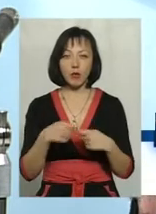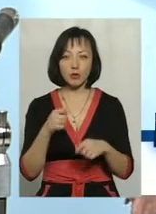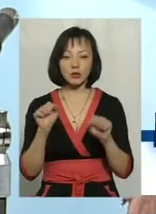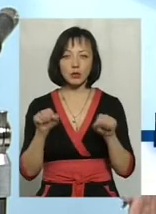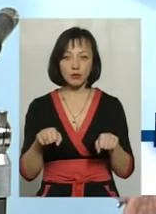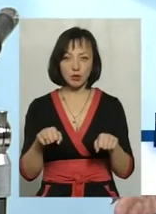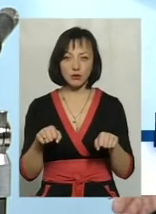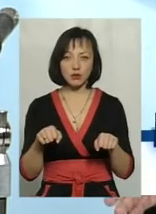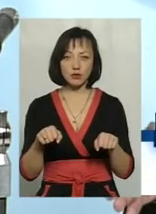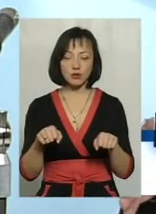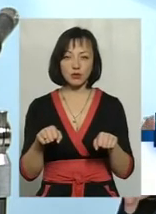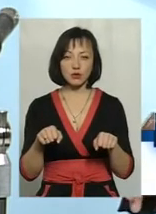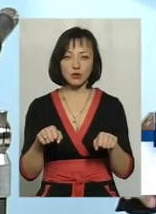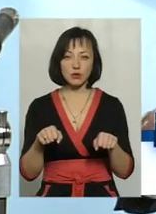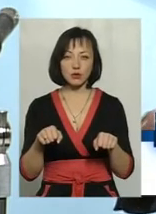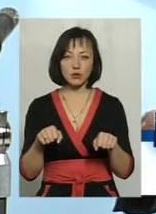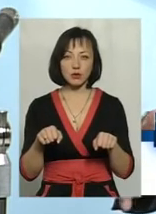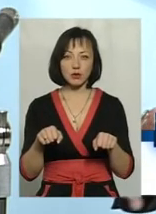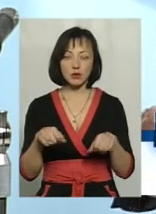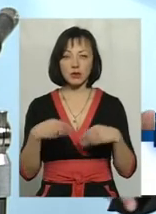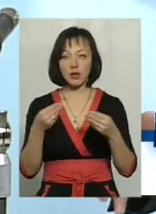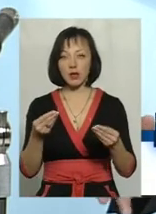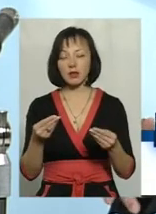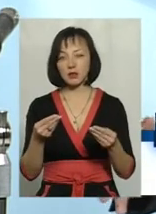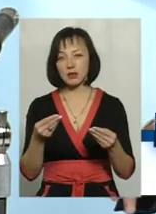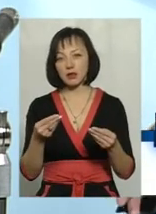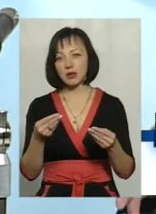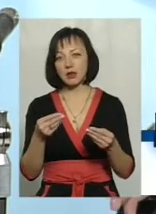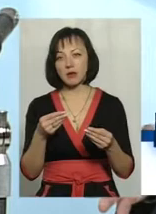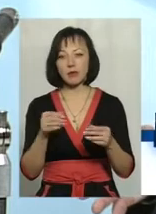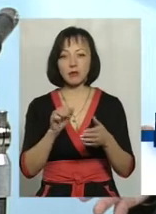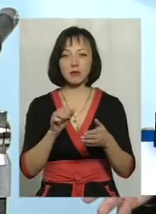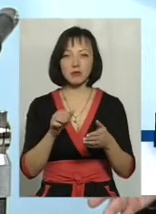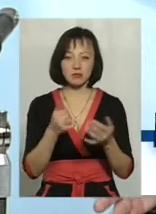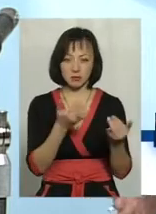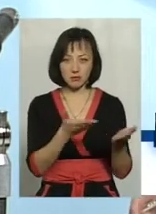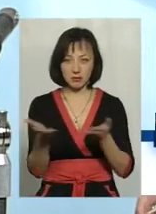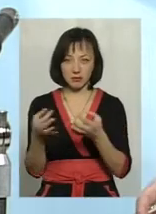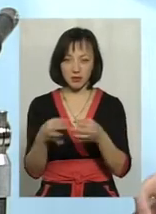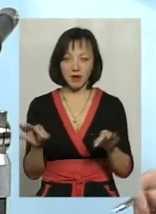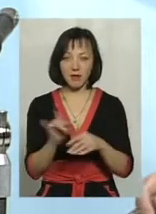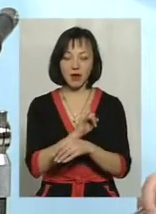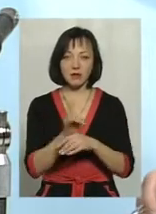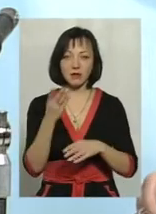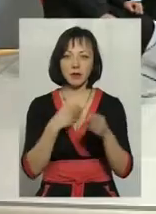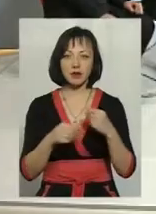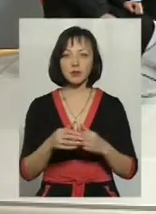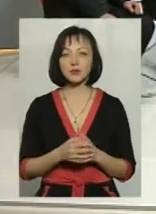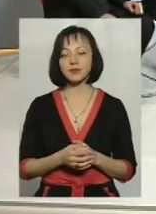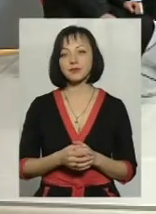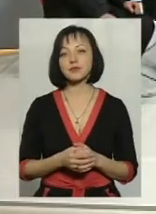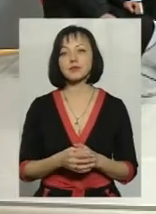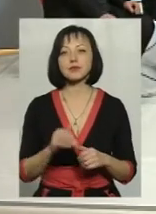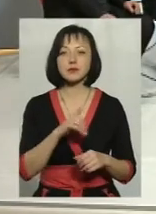дати поле діяльності для фальсифікату. А я ж хотіла, ну,